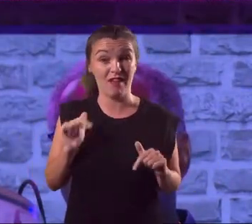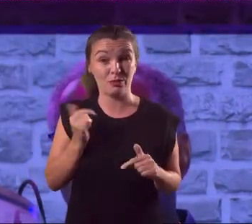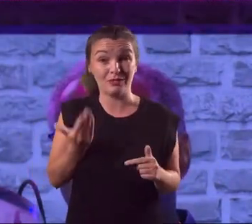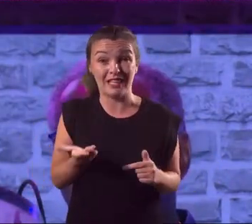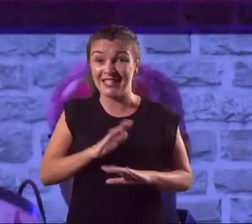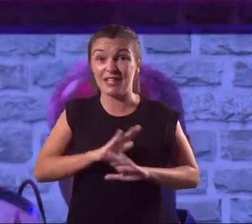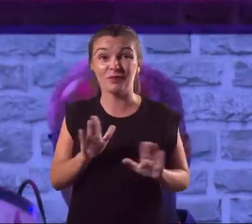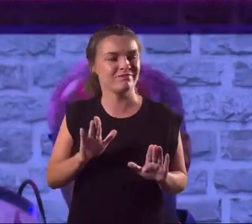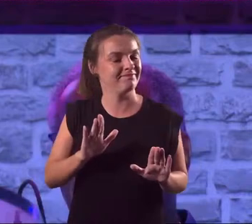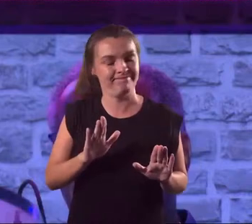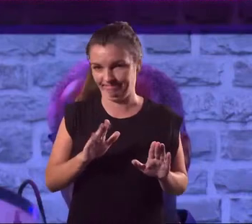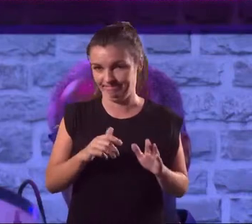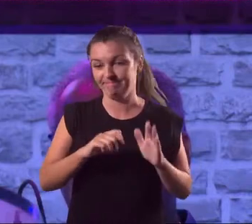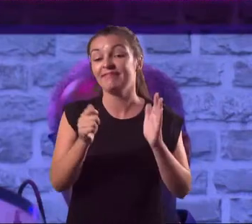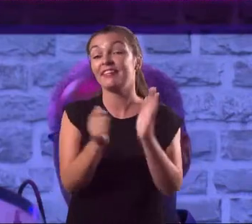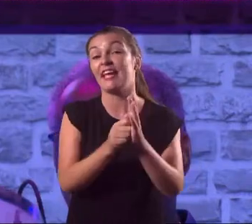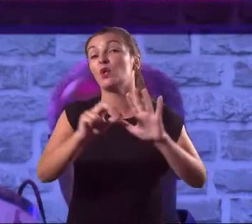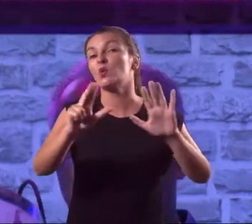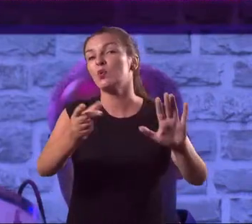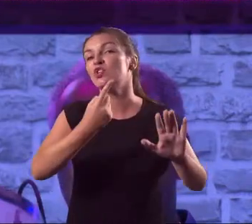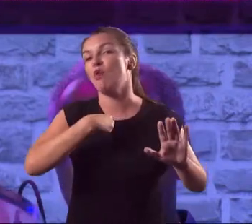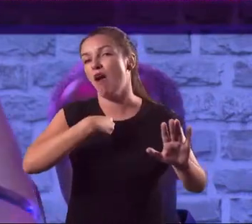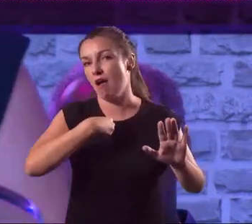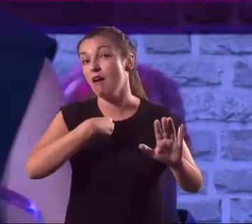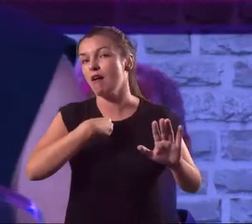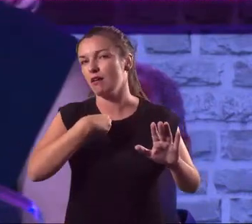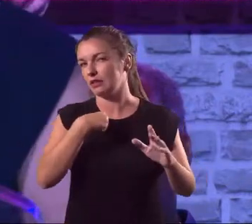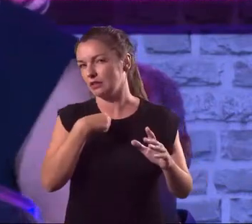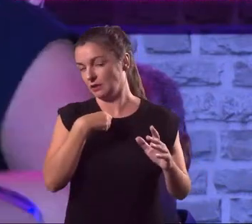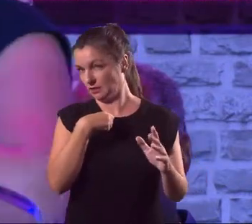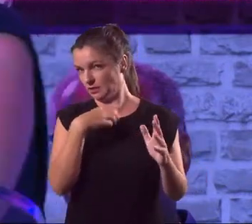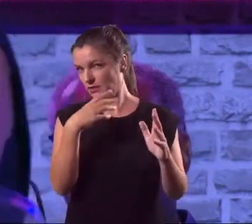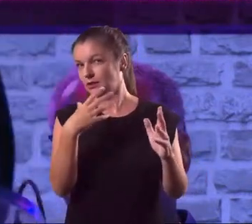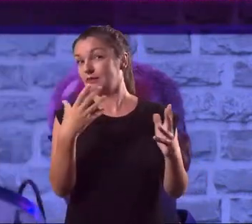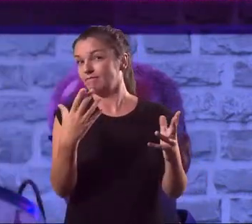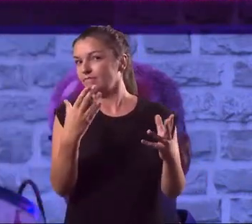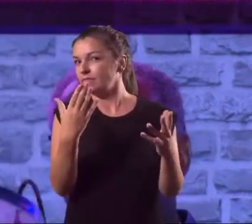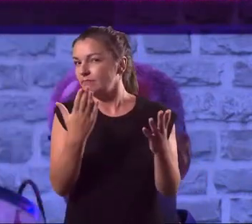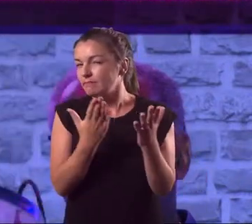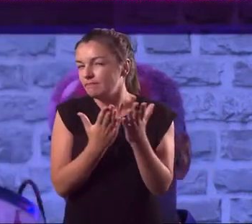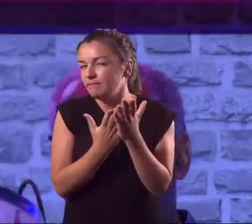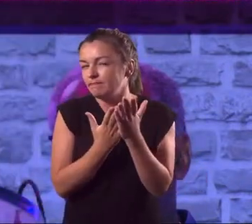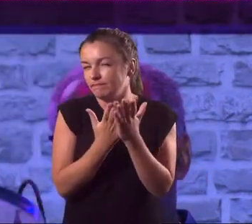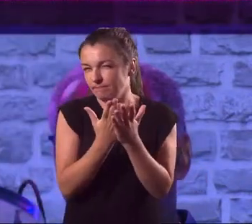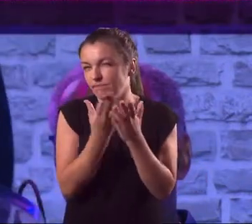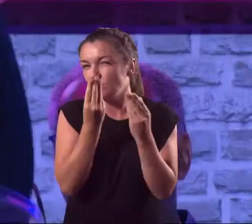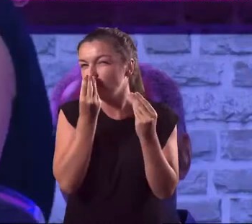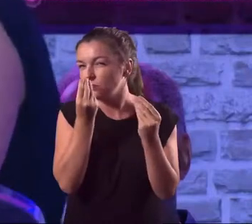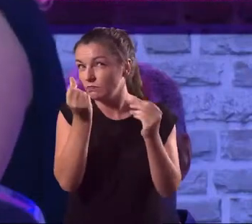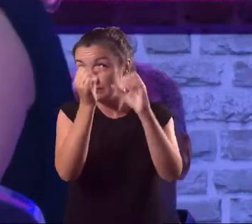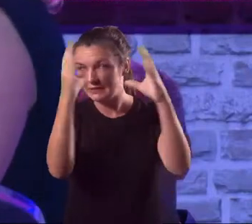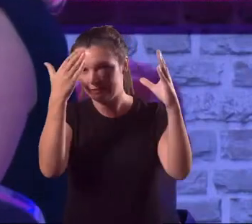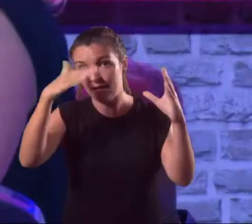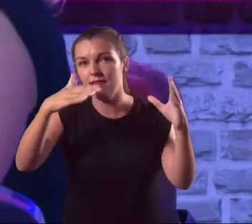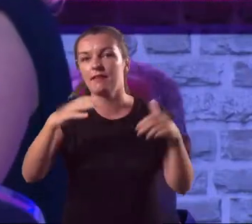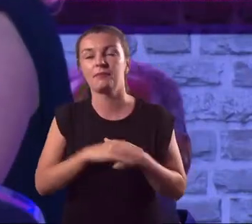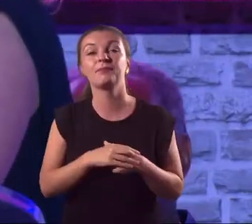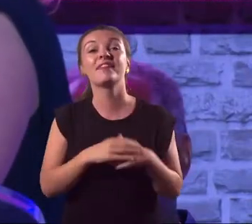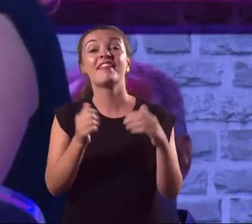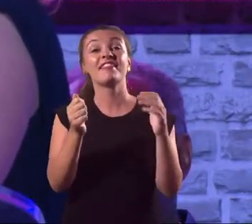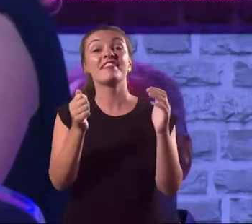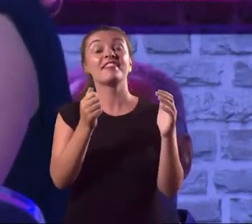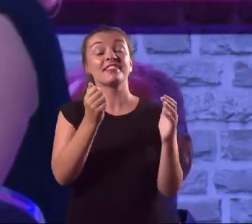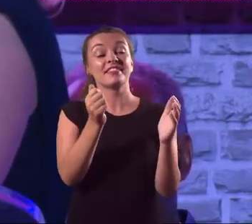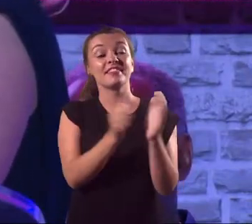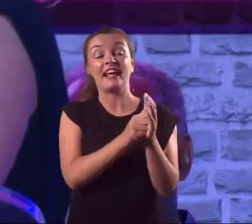pour vous dire que le 8 juin a une signification particulière. Quelle est-elle ? Rendez-vous compte que depuis la réélection